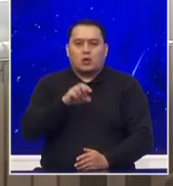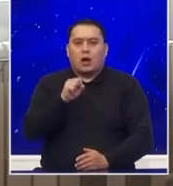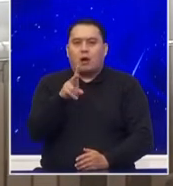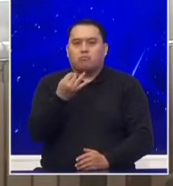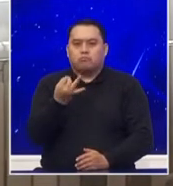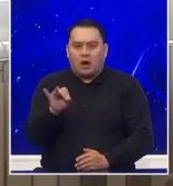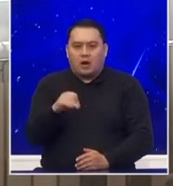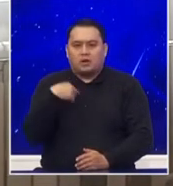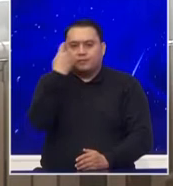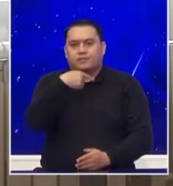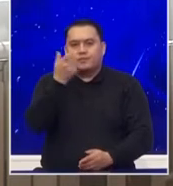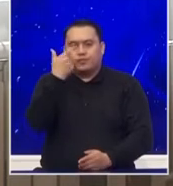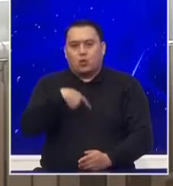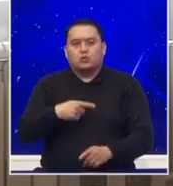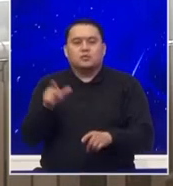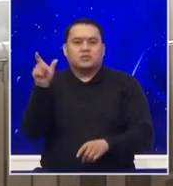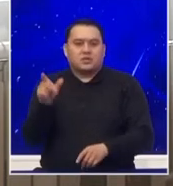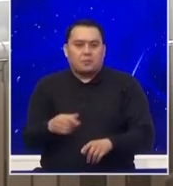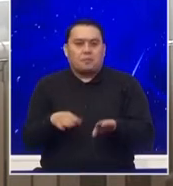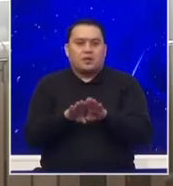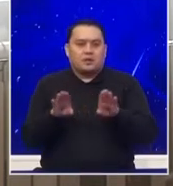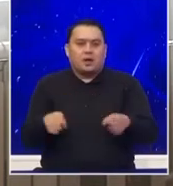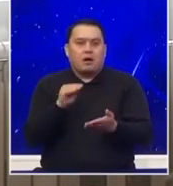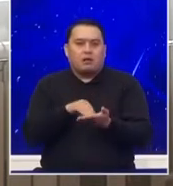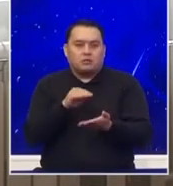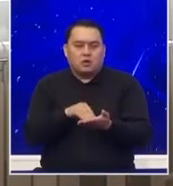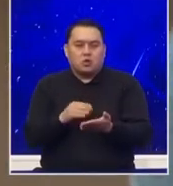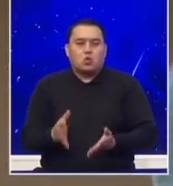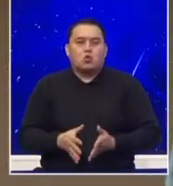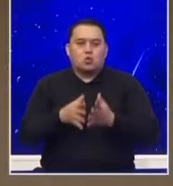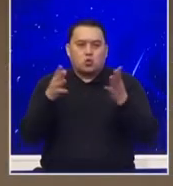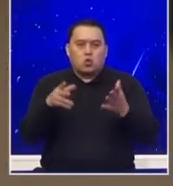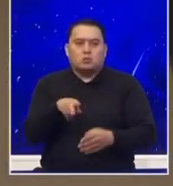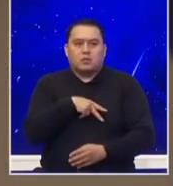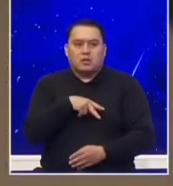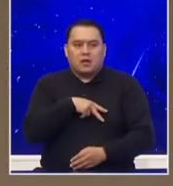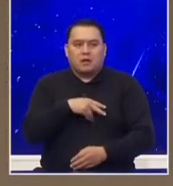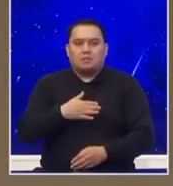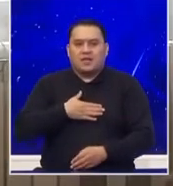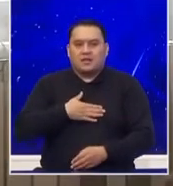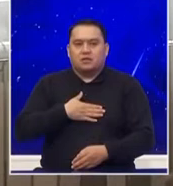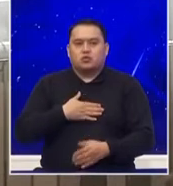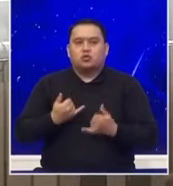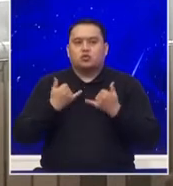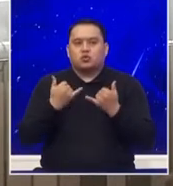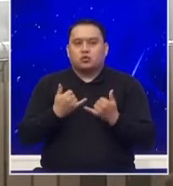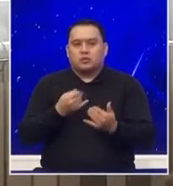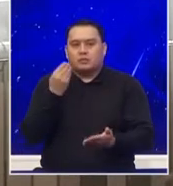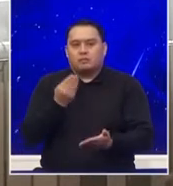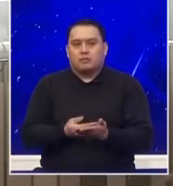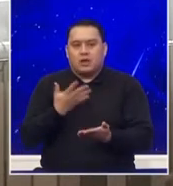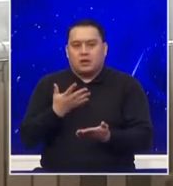болмысымен жаңағы бағалаймыз деген үлкен медаль екен. Бұл мен үшін баға